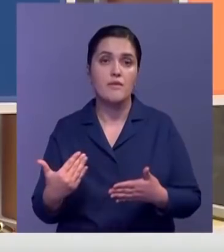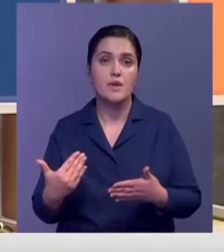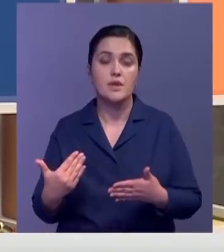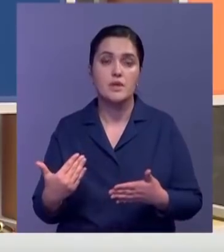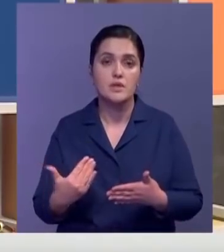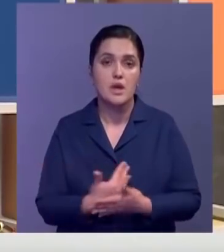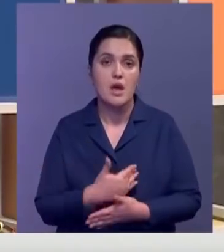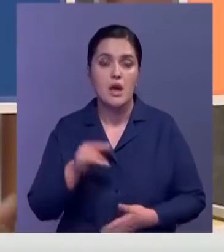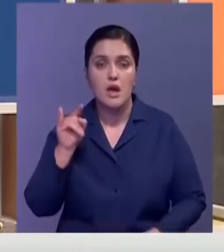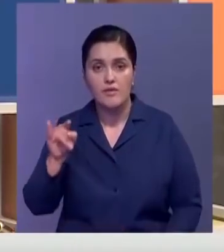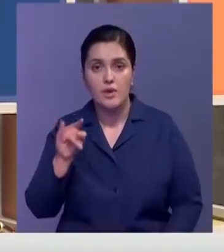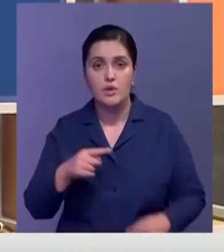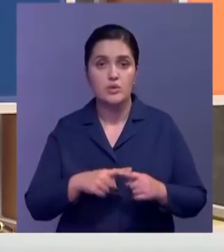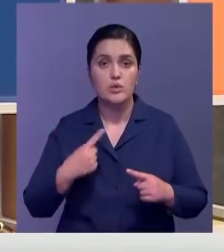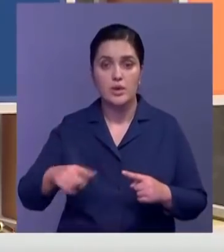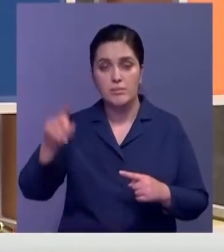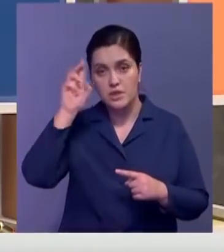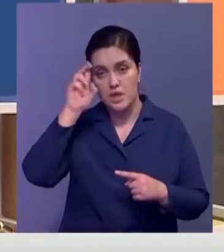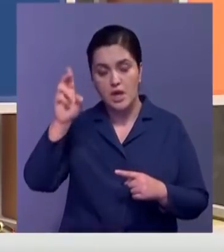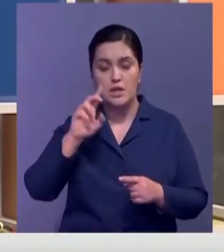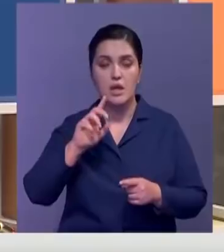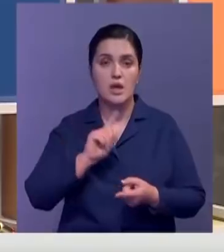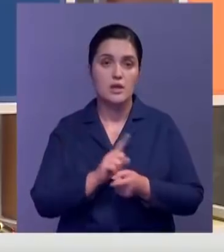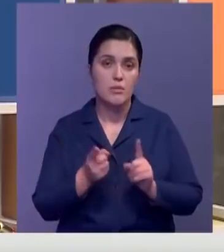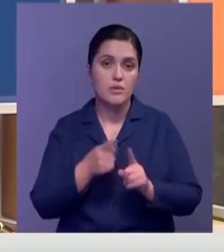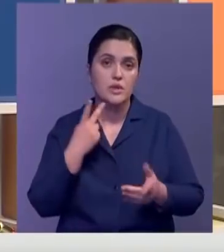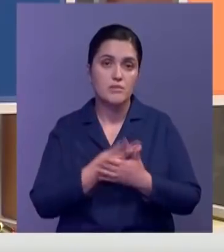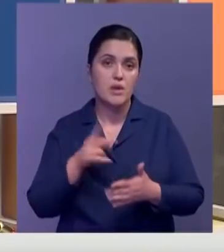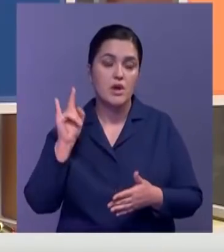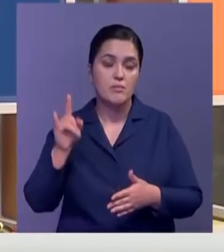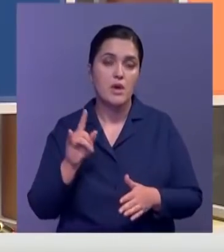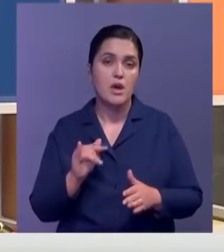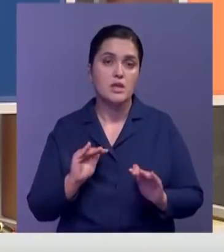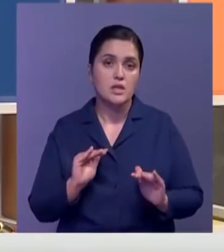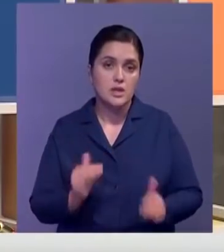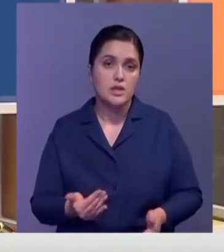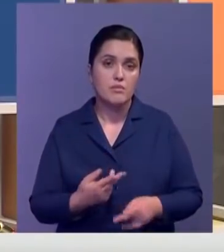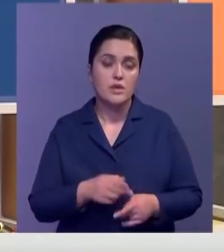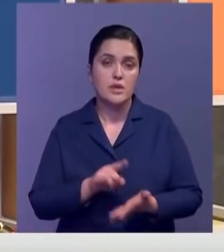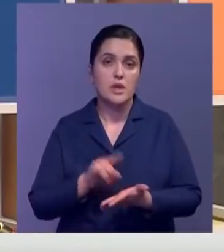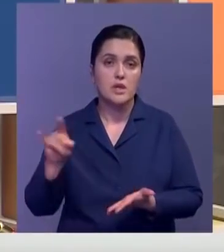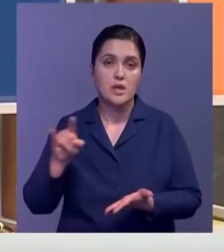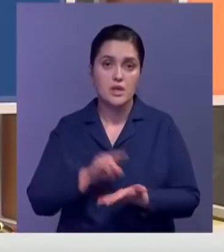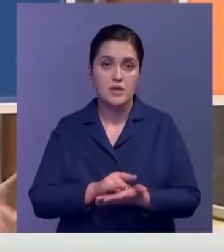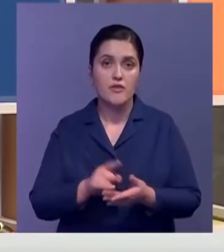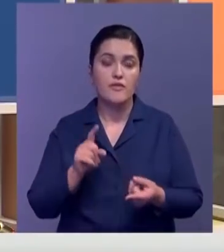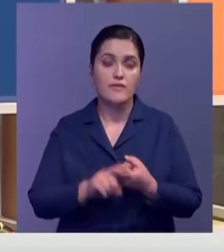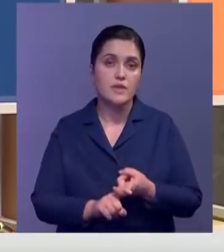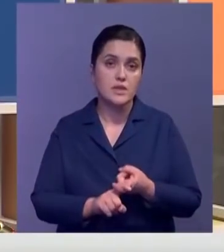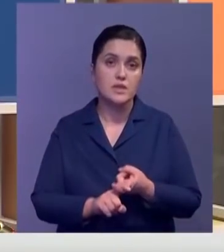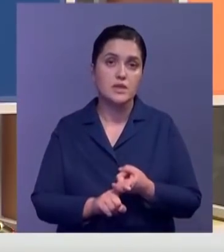Наоборот, рассматривается вопрос о сокращении количества рейсов в связи с тем, что вот в европейских странах, в той же Турции